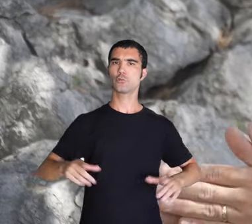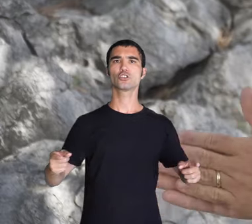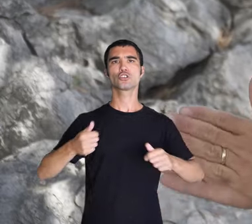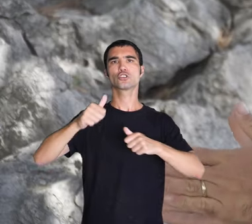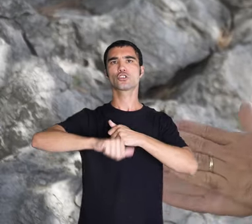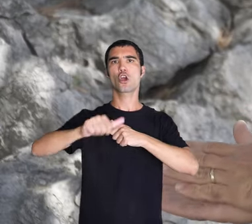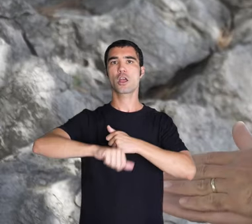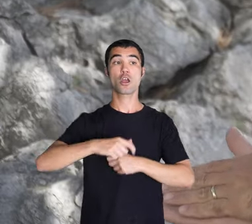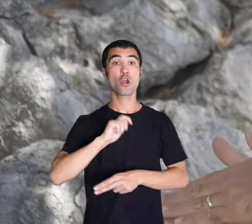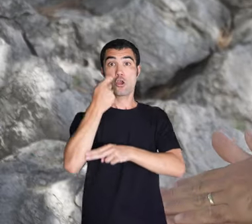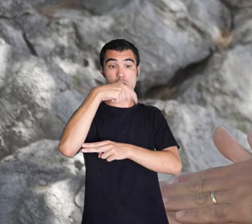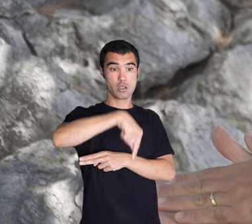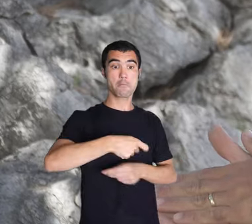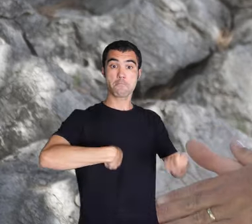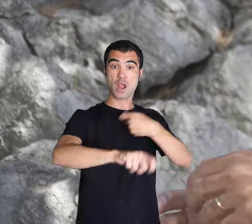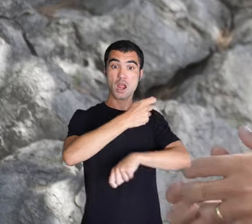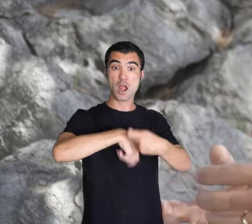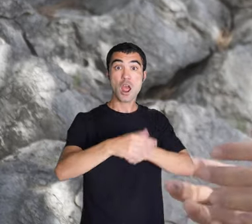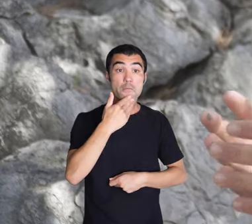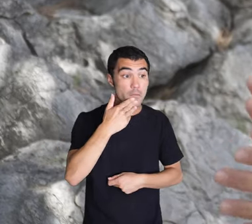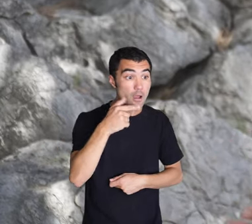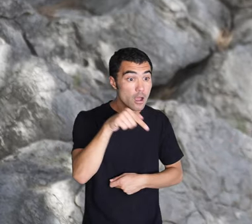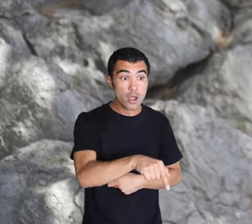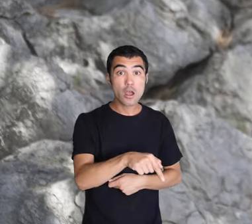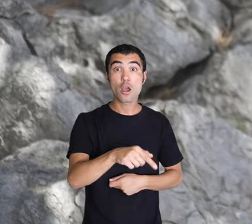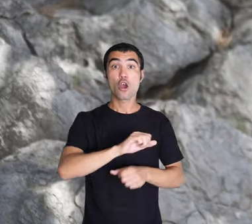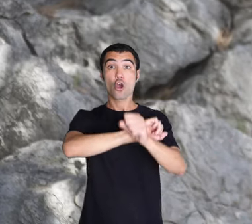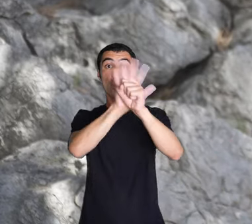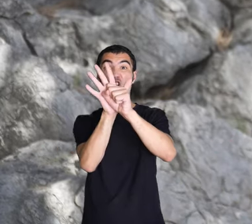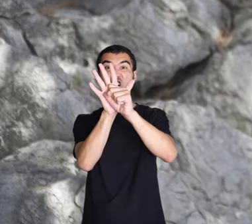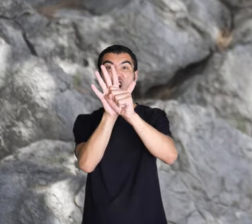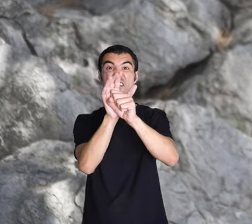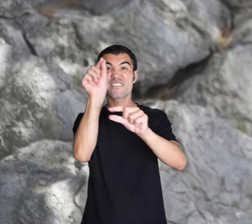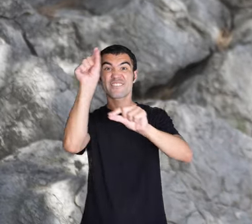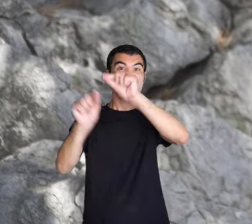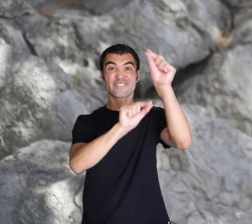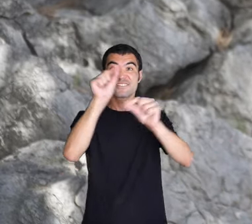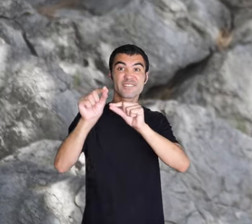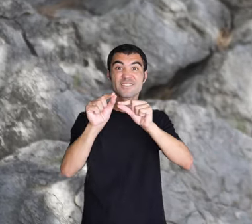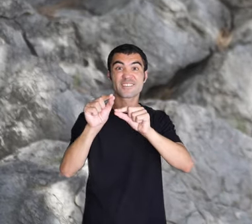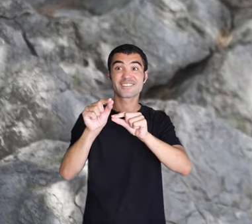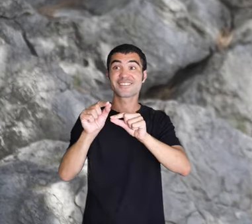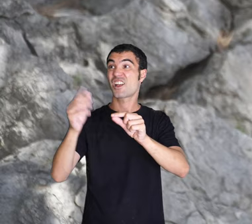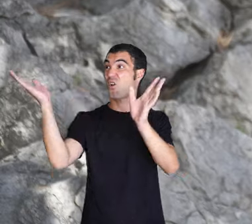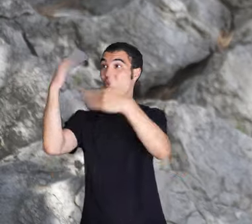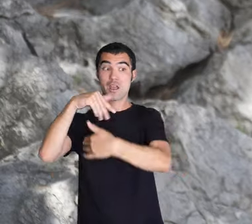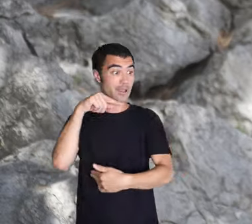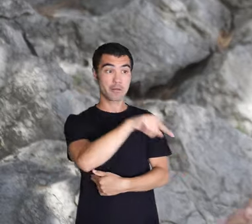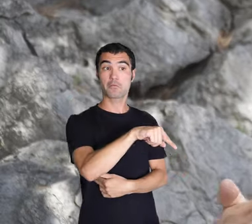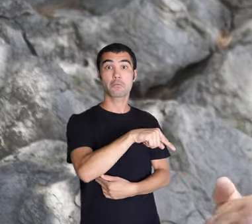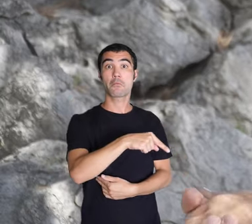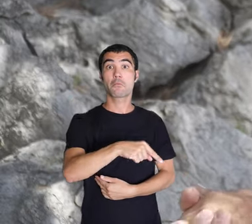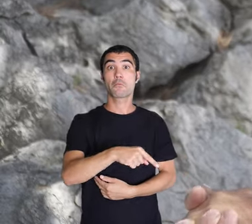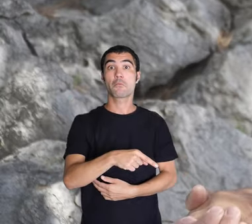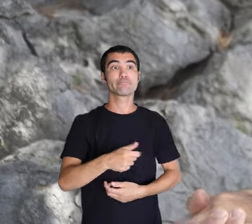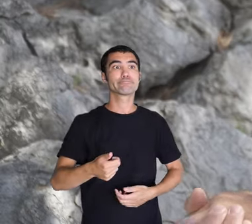que hem aconseguit un mercat que, si no hagués estat per Covid, diguem, si no hagués estat per aquesta pandèmia, Ventura no haguéssim conegut, o